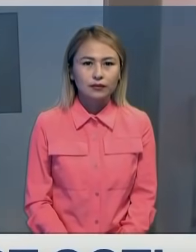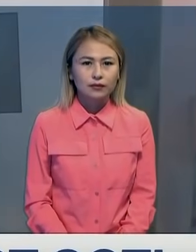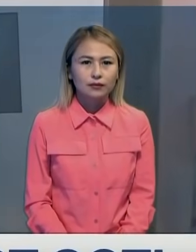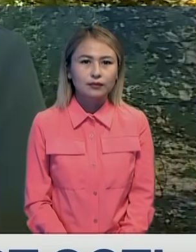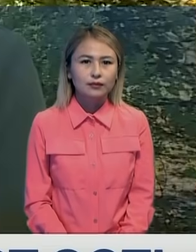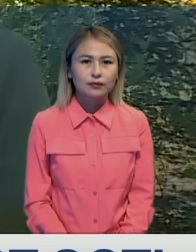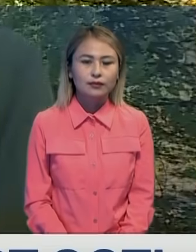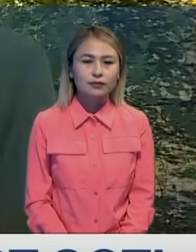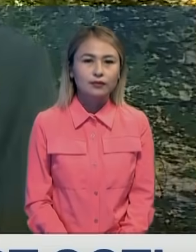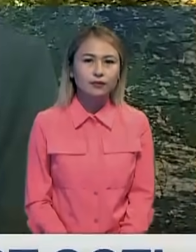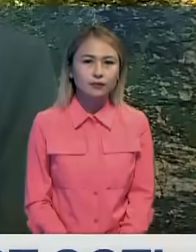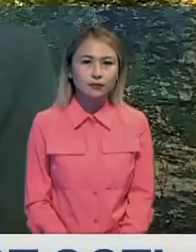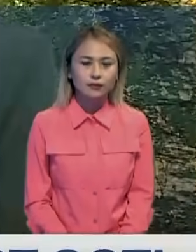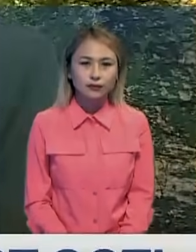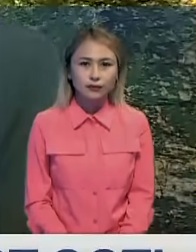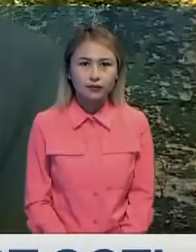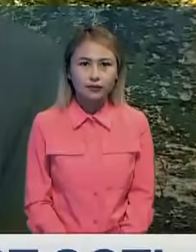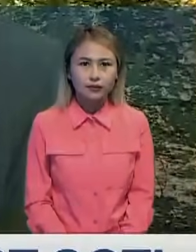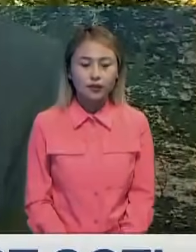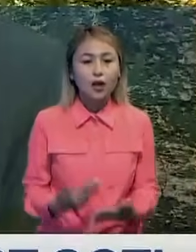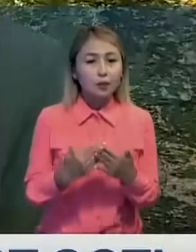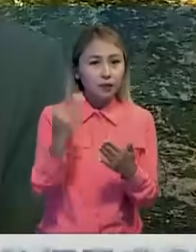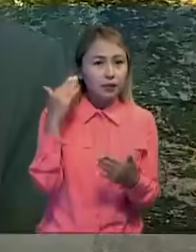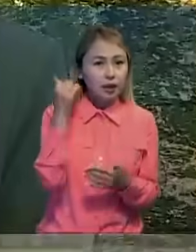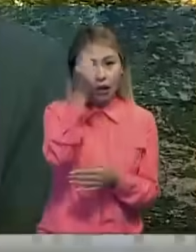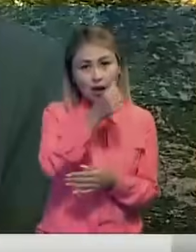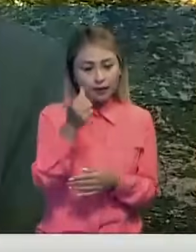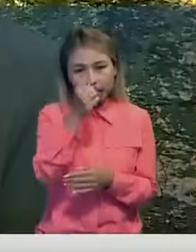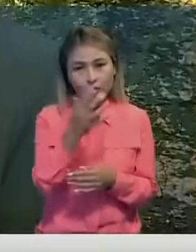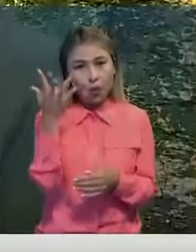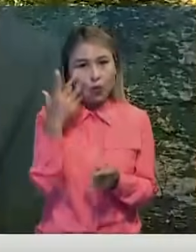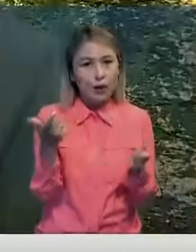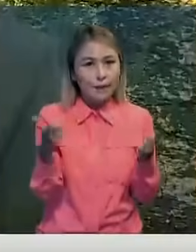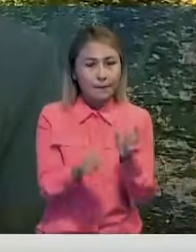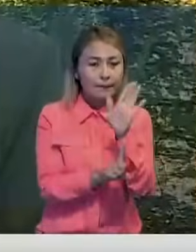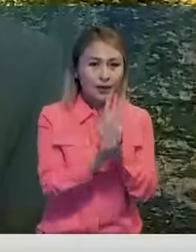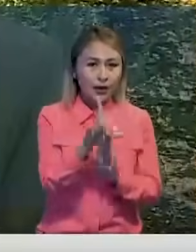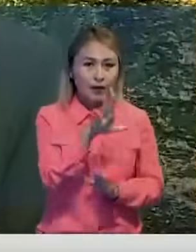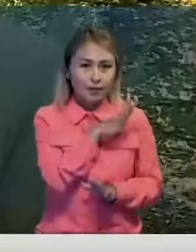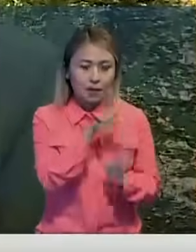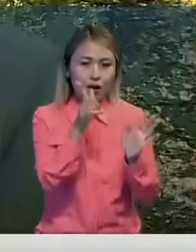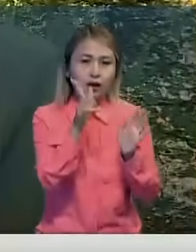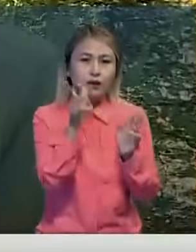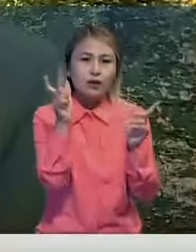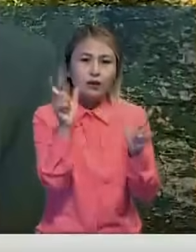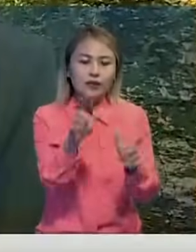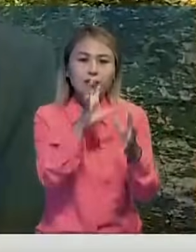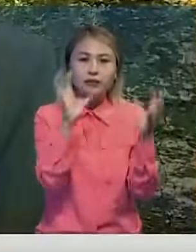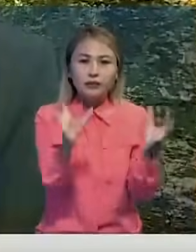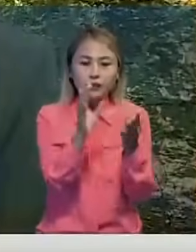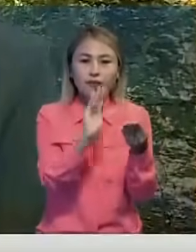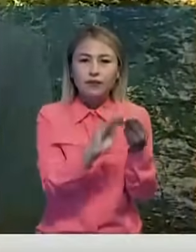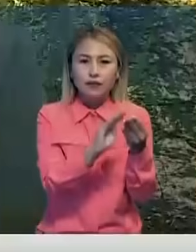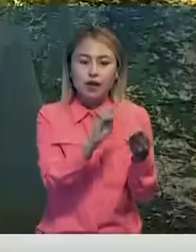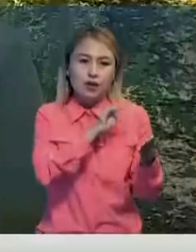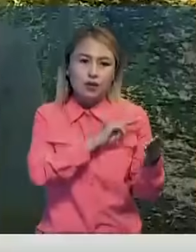Былтыр карантин басталғалы бері кішкене адамдар карантин талаптарын сақтап той жасамап еді.